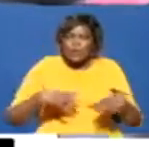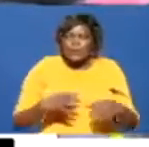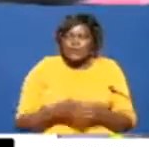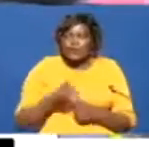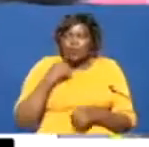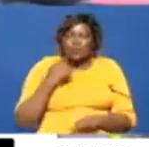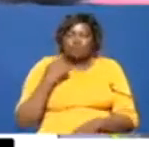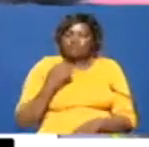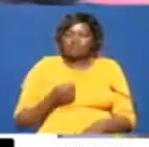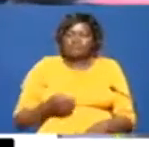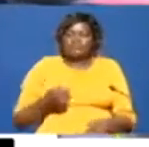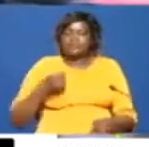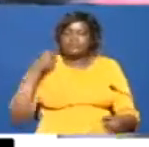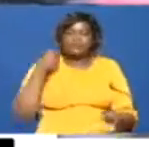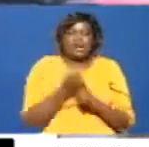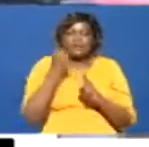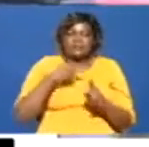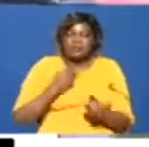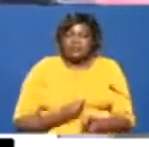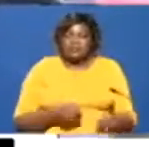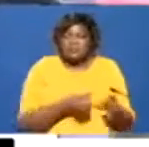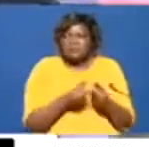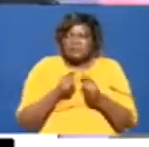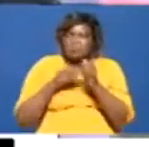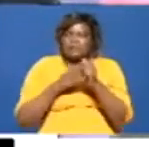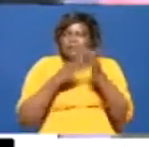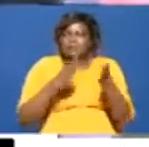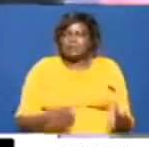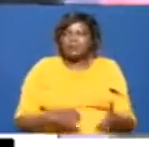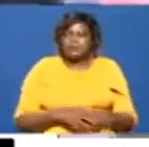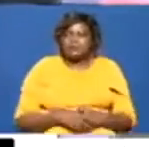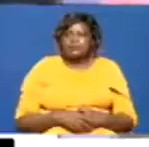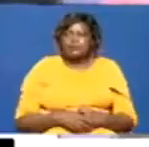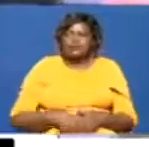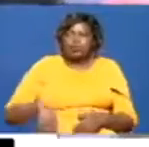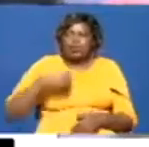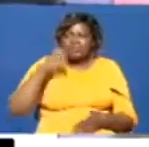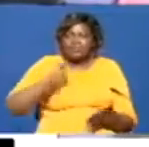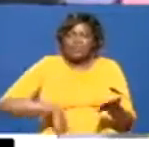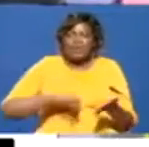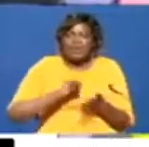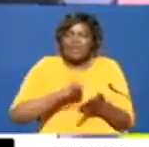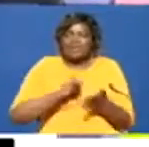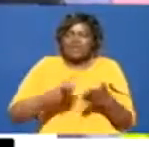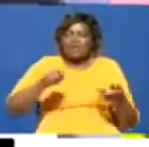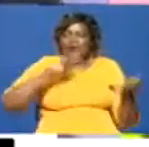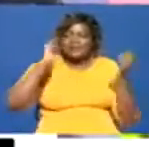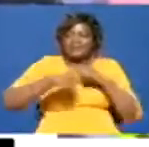Sisi kama viongozi kwa kujipenda tunasema eti tubadilishe